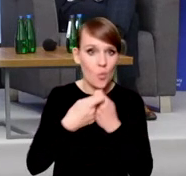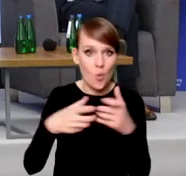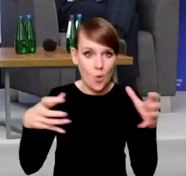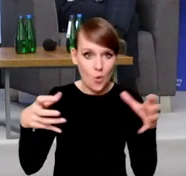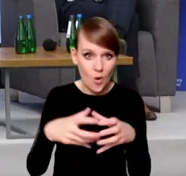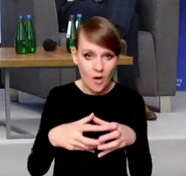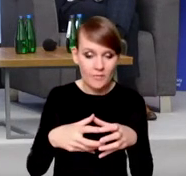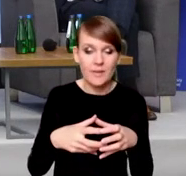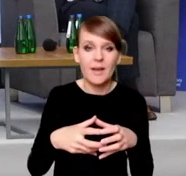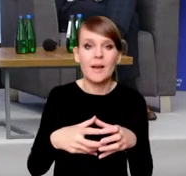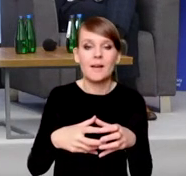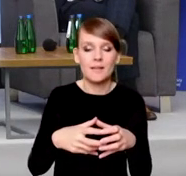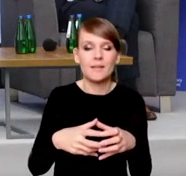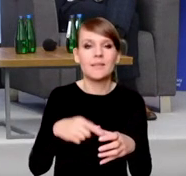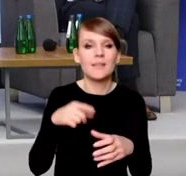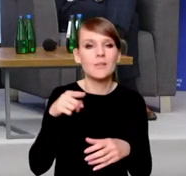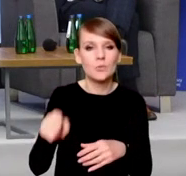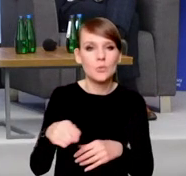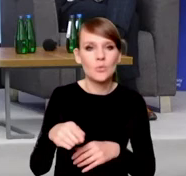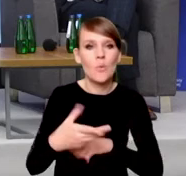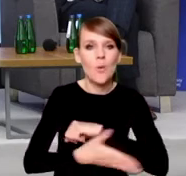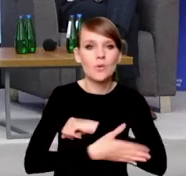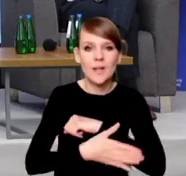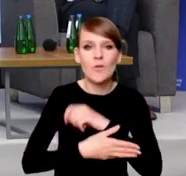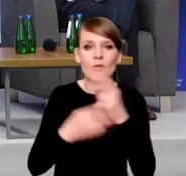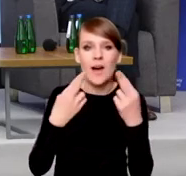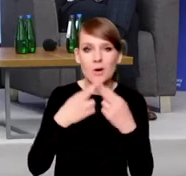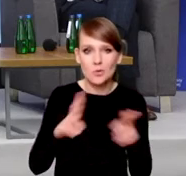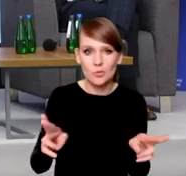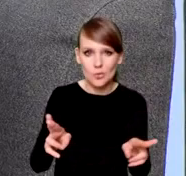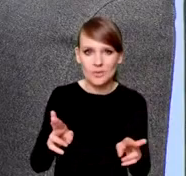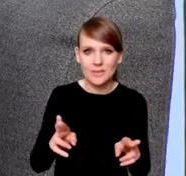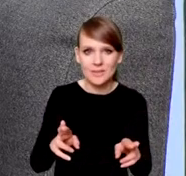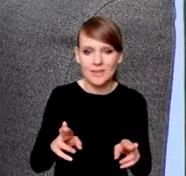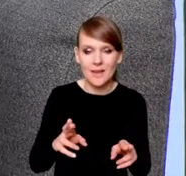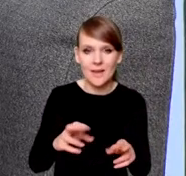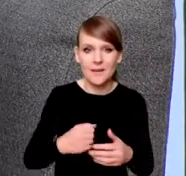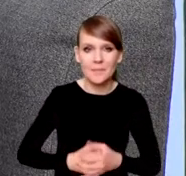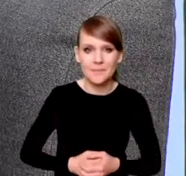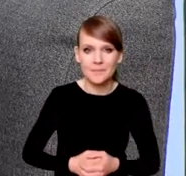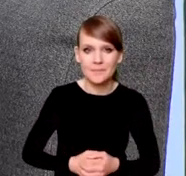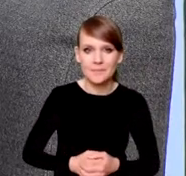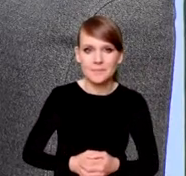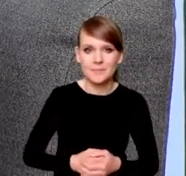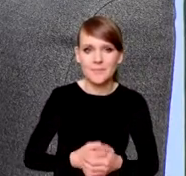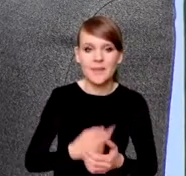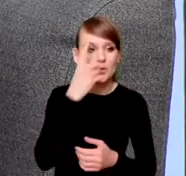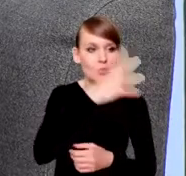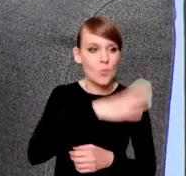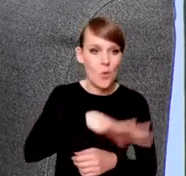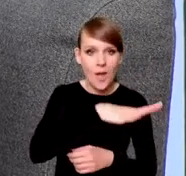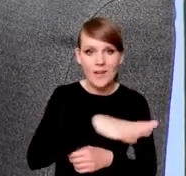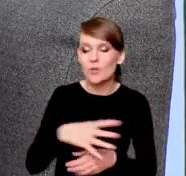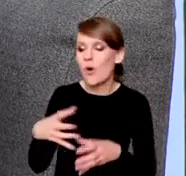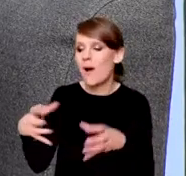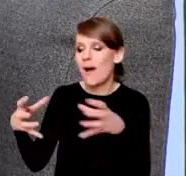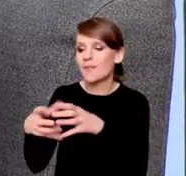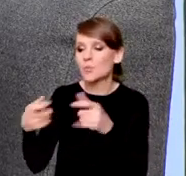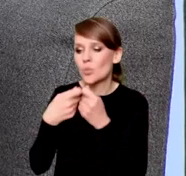różnic, którą moglibyśmy powiedzieć, czym jest społeczność, a czym jest wspólnota, to powiedzieliśmy,